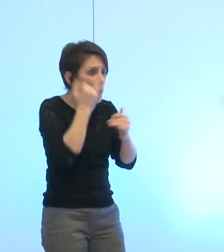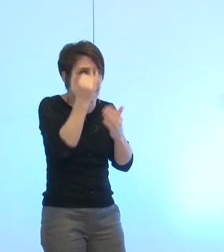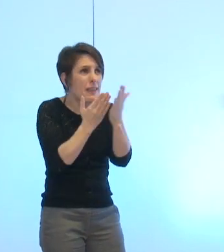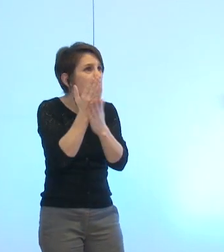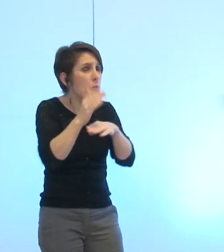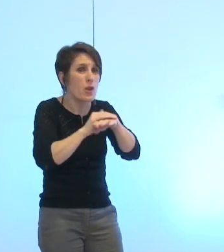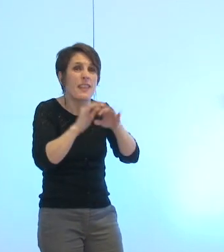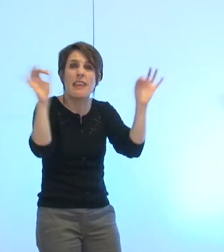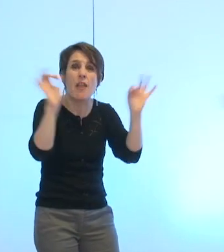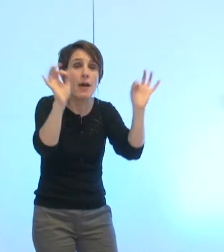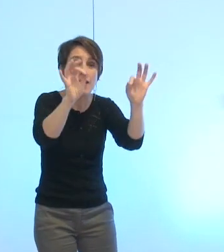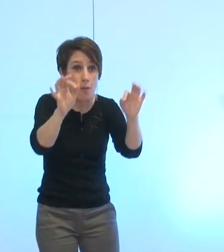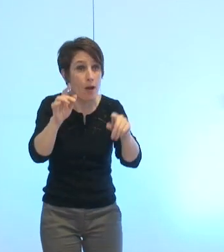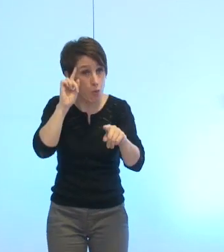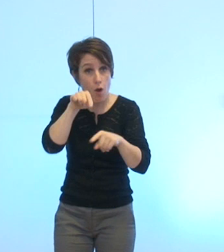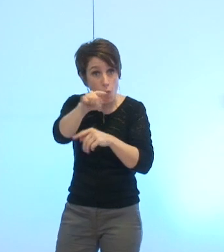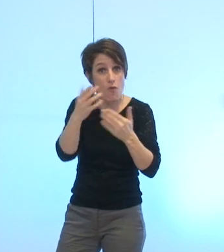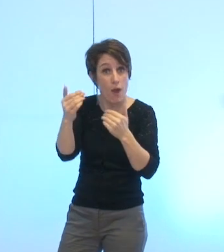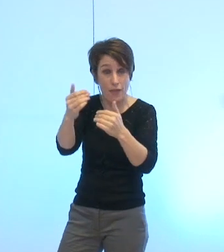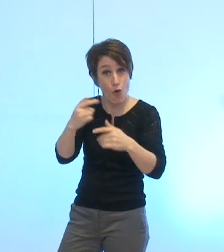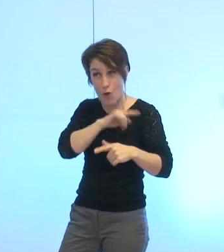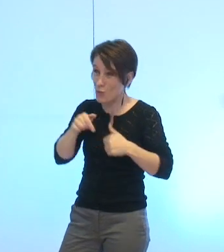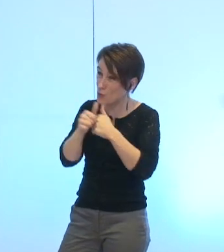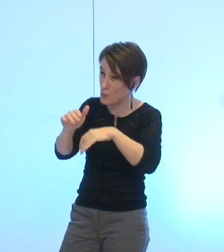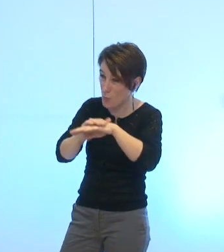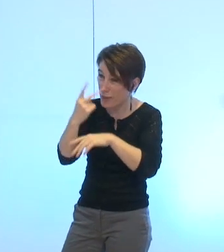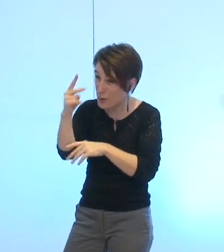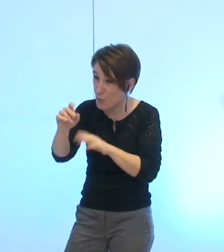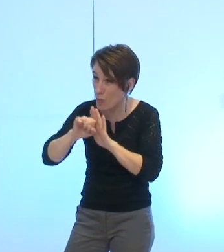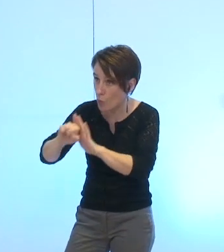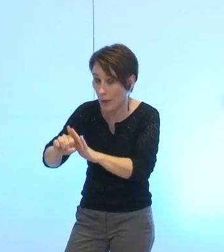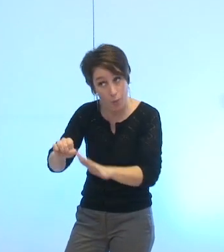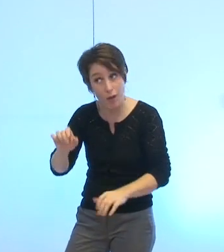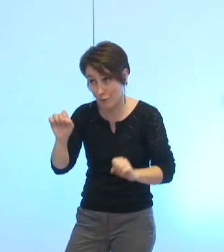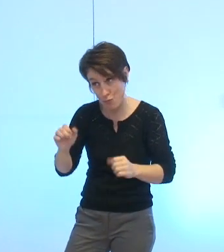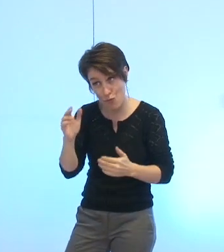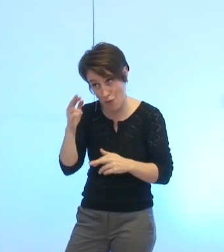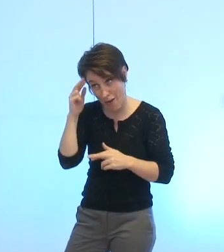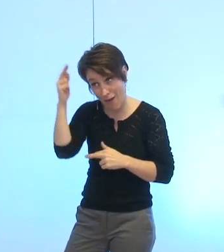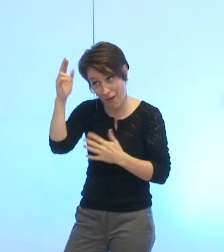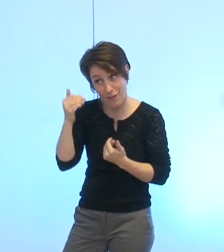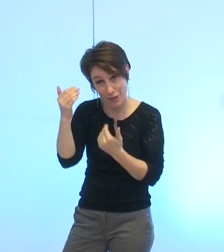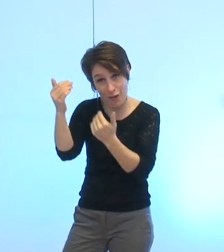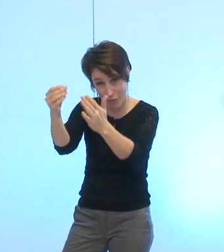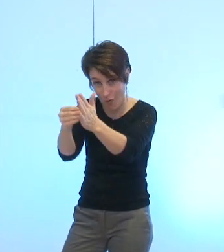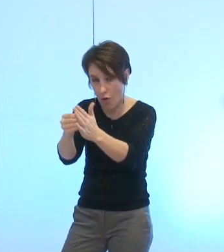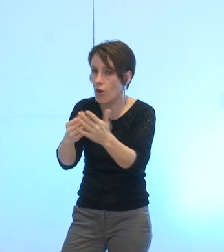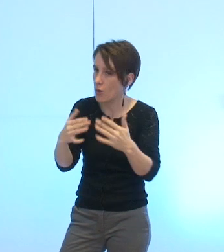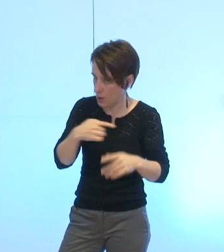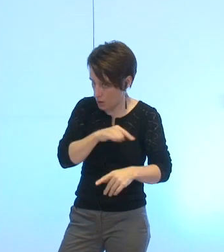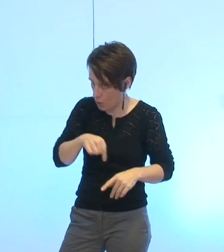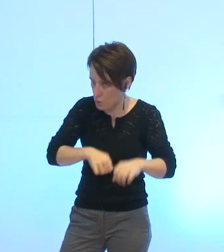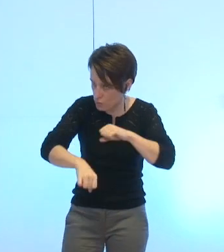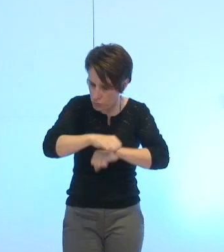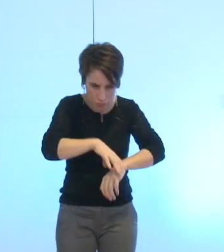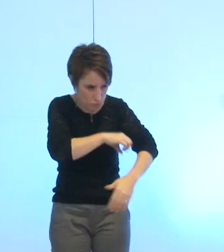politique vous allez attendre effectivement pendant 6 ans mais nous mettons en vre plan local de l'urbanisme avec la